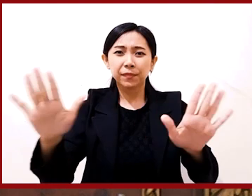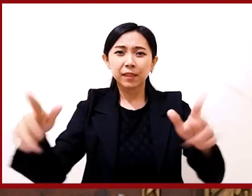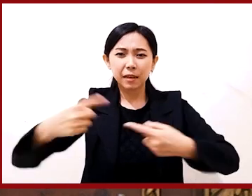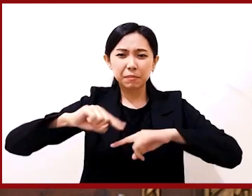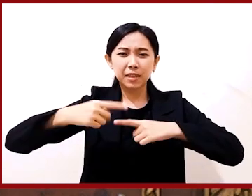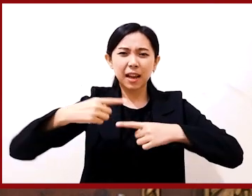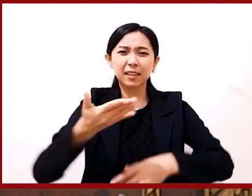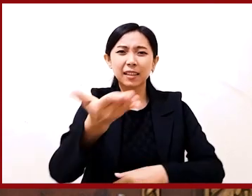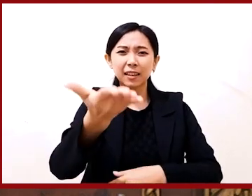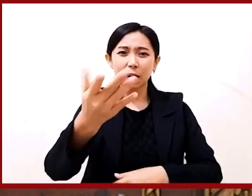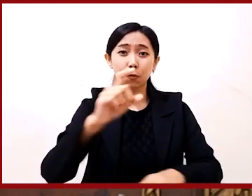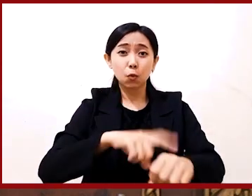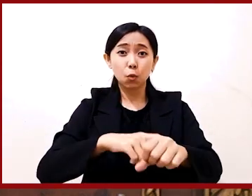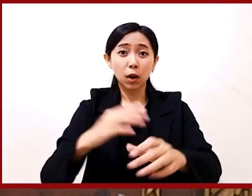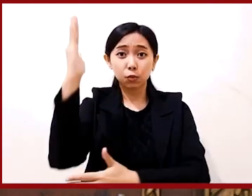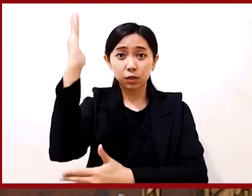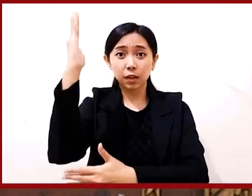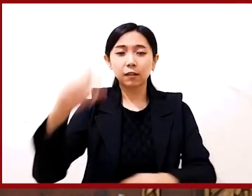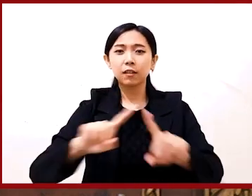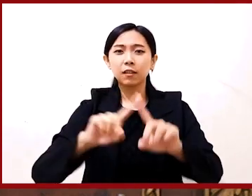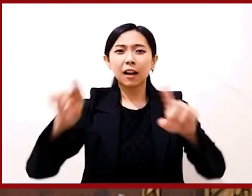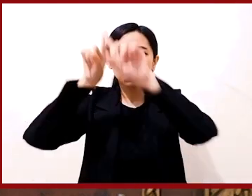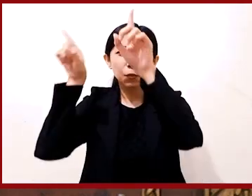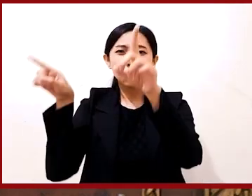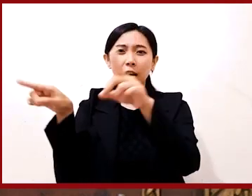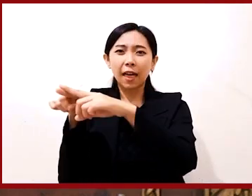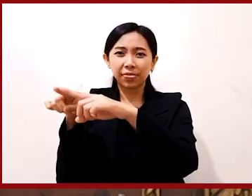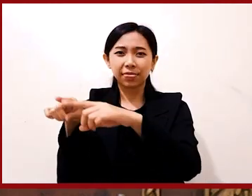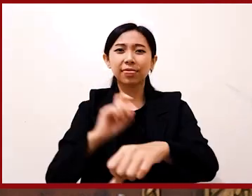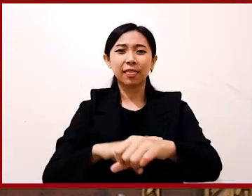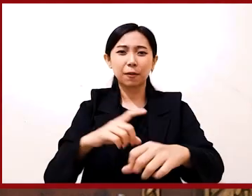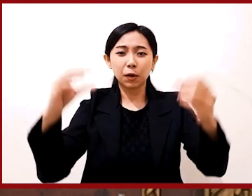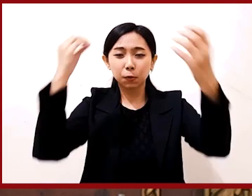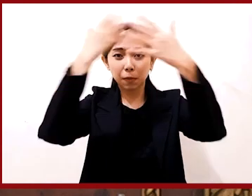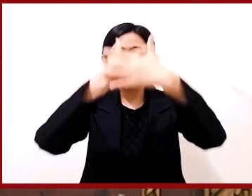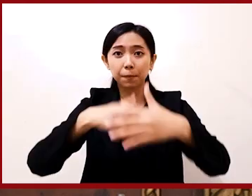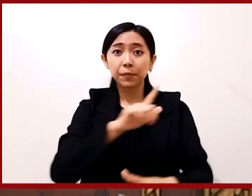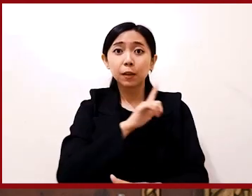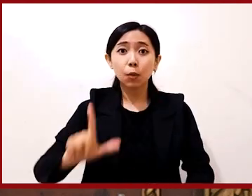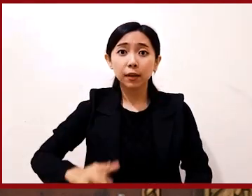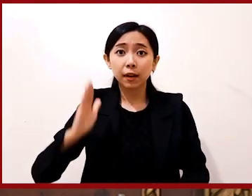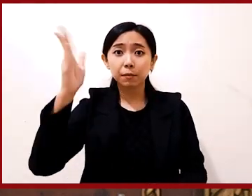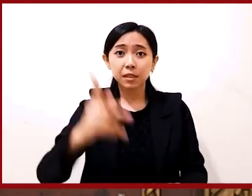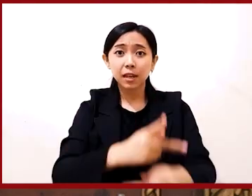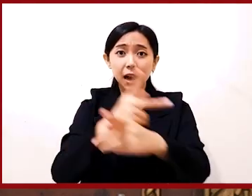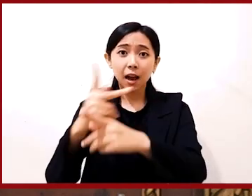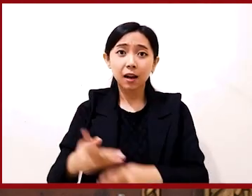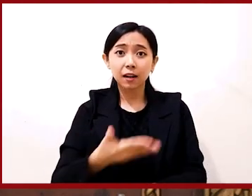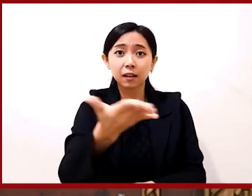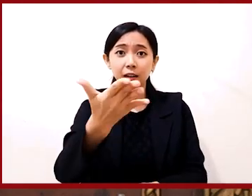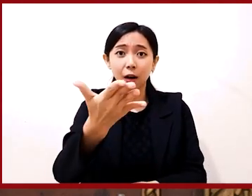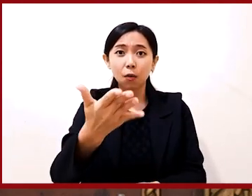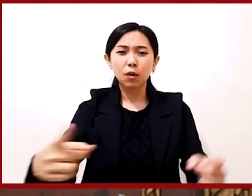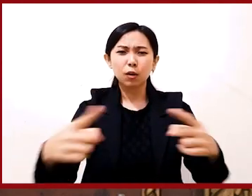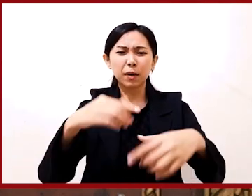Matahari tidak menyakiti engkau pada waktu siang, atau bulan pada waktu malam. Tuhan akan